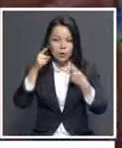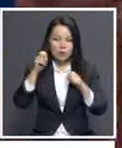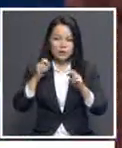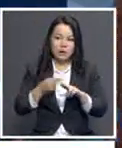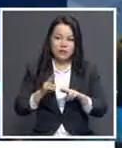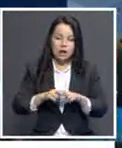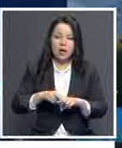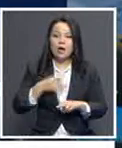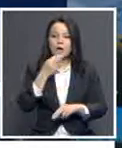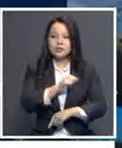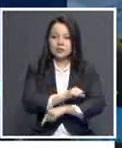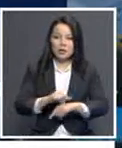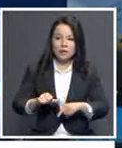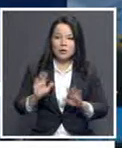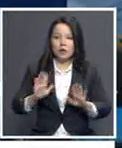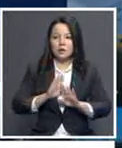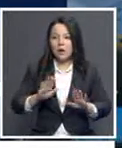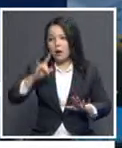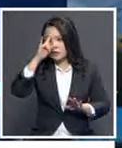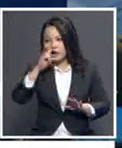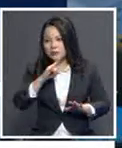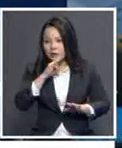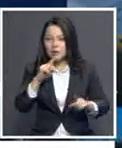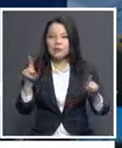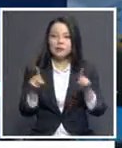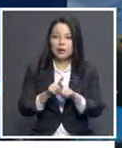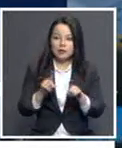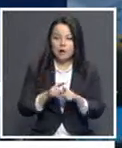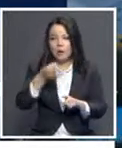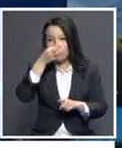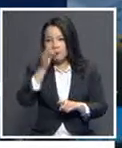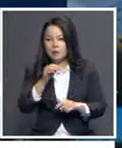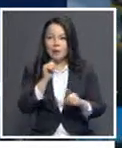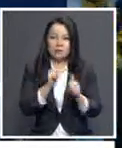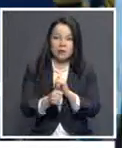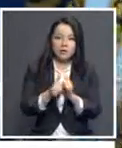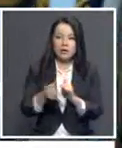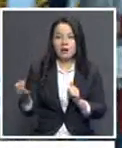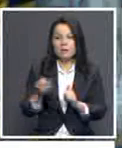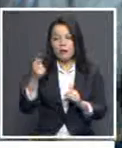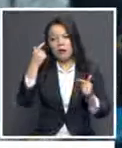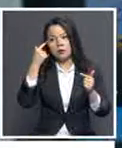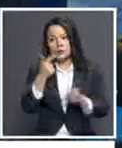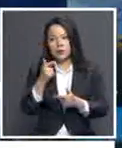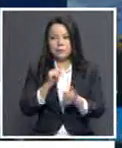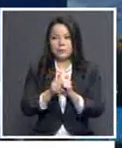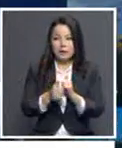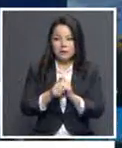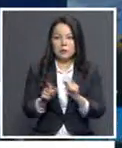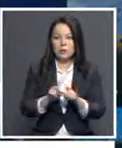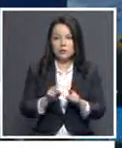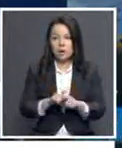емес, шетелдік әріптестерімен пікірлесіп, тәжірибе алмасып, білім алмасып, осы екі күннің ішінде